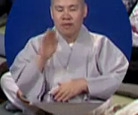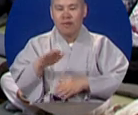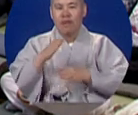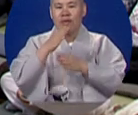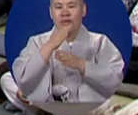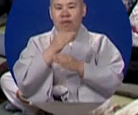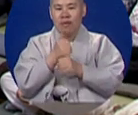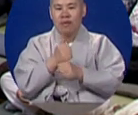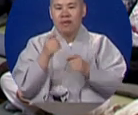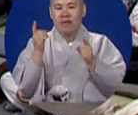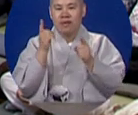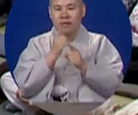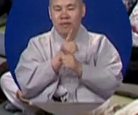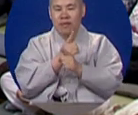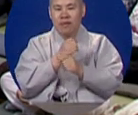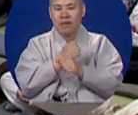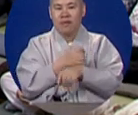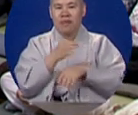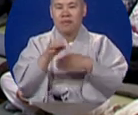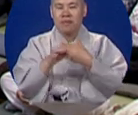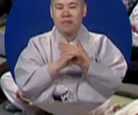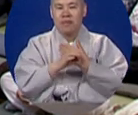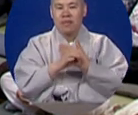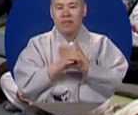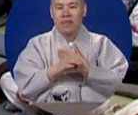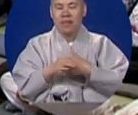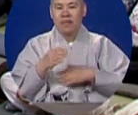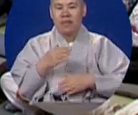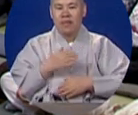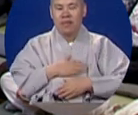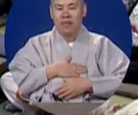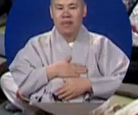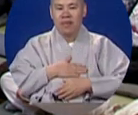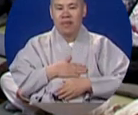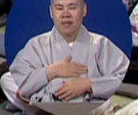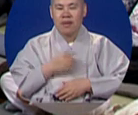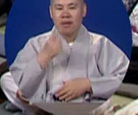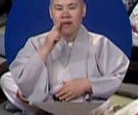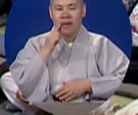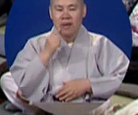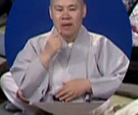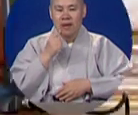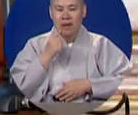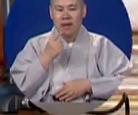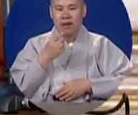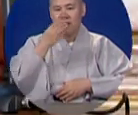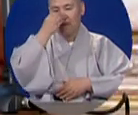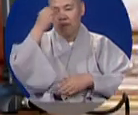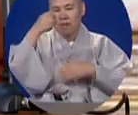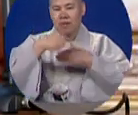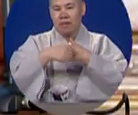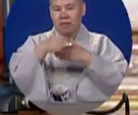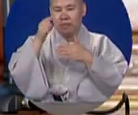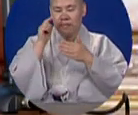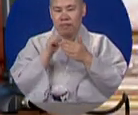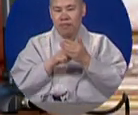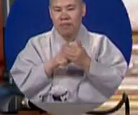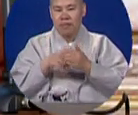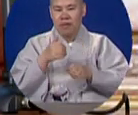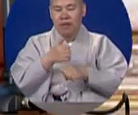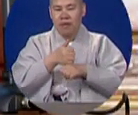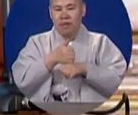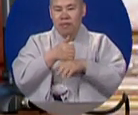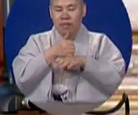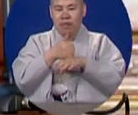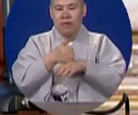개선되느냐 이 나에 집착하는 아집심이 보살